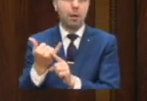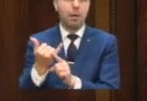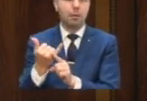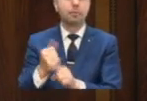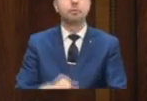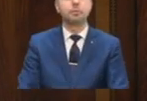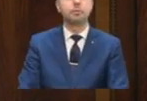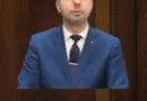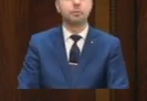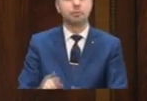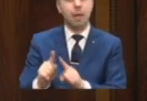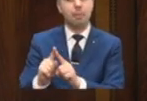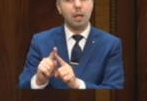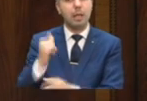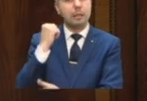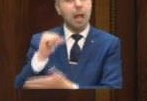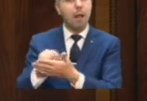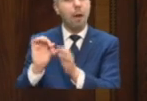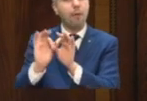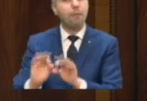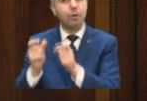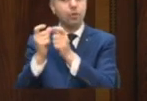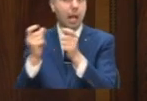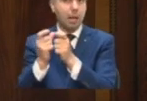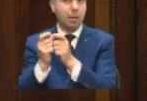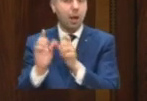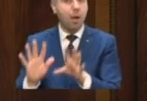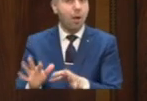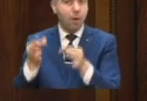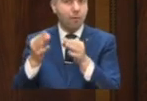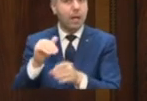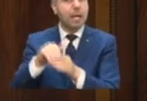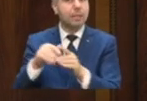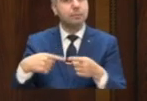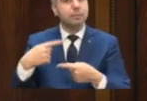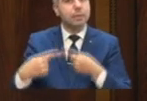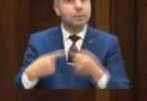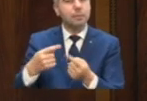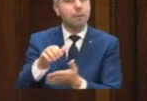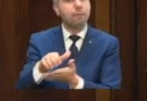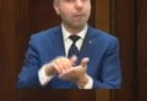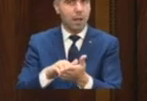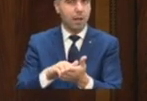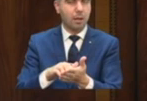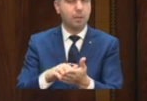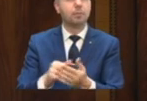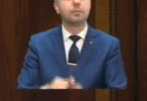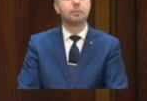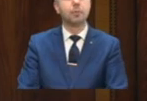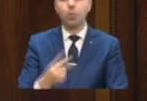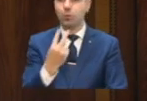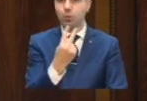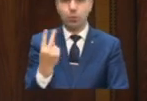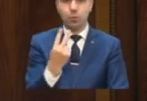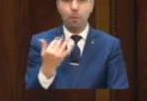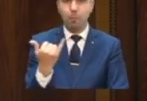ونعني طبعا القطاع الغير المهيكل، نقترح في حزب او في فريق الأصالة والمعاصرة جوج